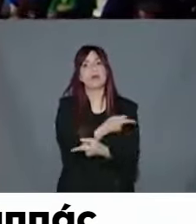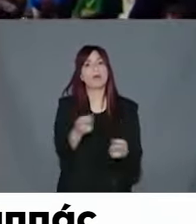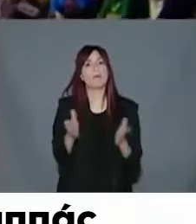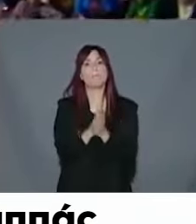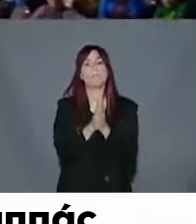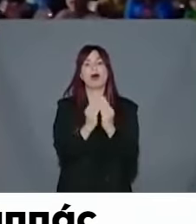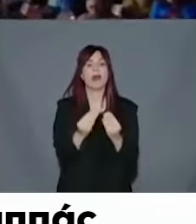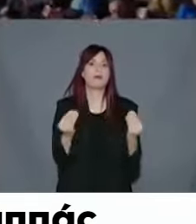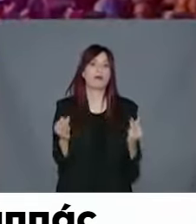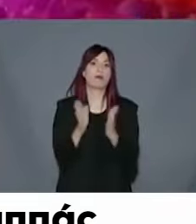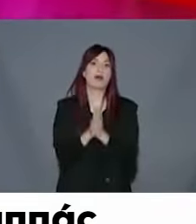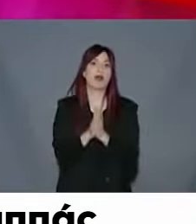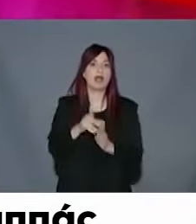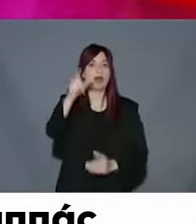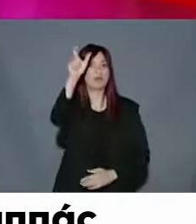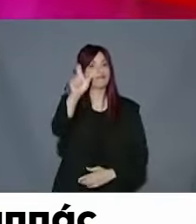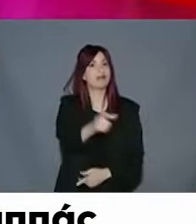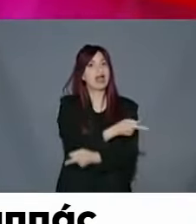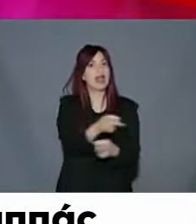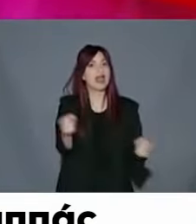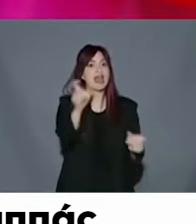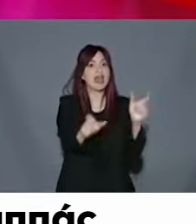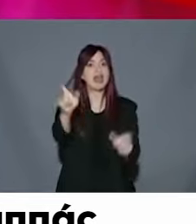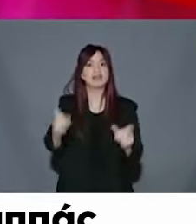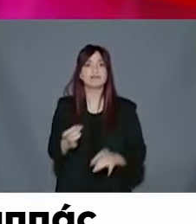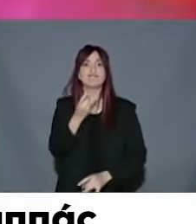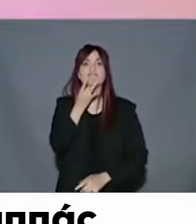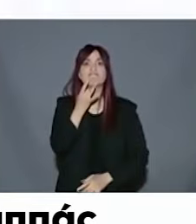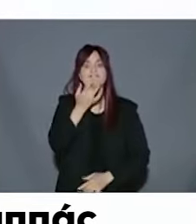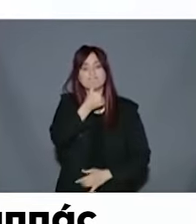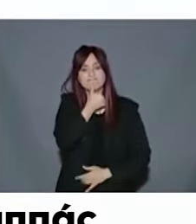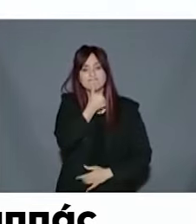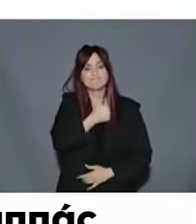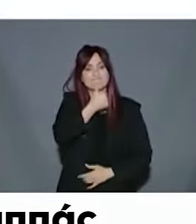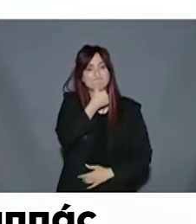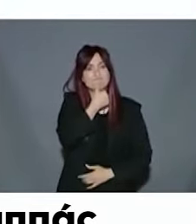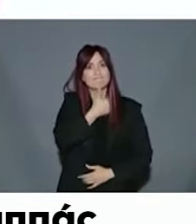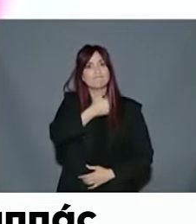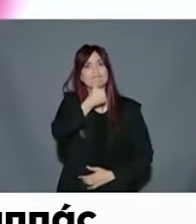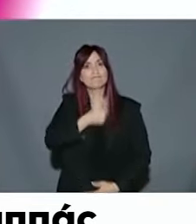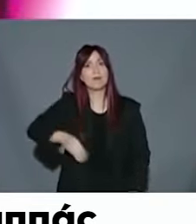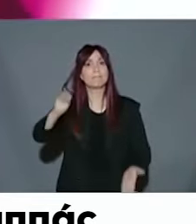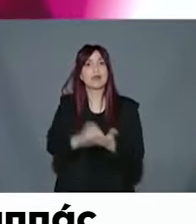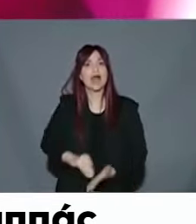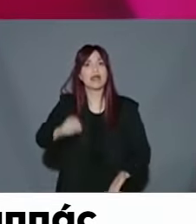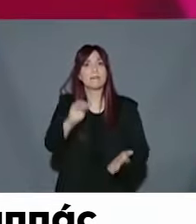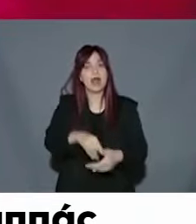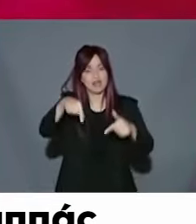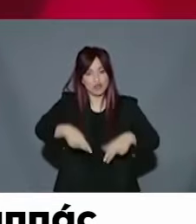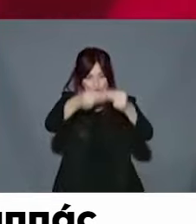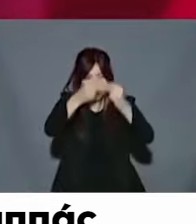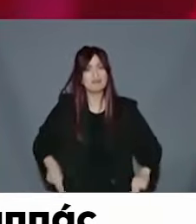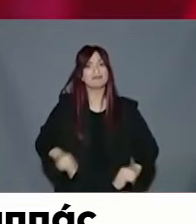που αποδίδεις... Όχι, δεν λέει αυτό. Ναι. Όλοι θα κριθούν από τα αποτελέσματα. Από τα αποτελέσματα. Ζητώ συγγνώμη, έχεις δίκιο. Τι εννοεί